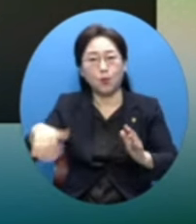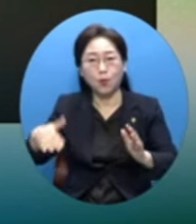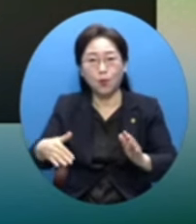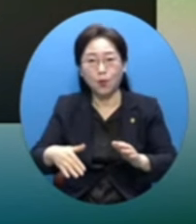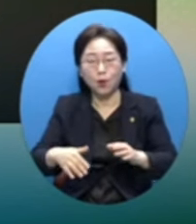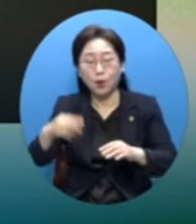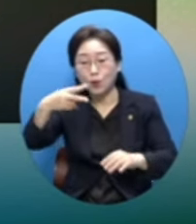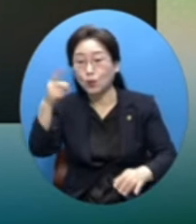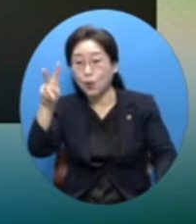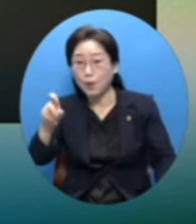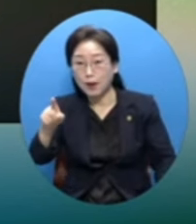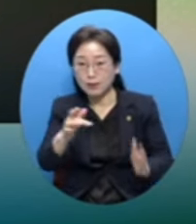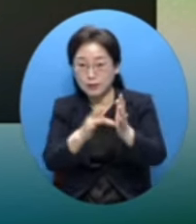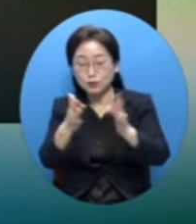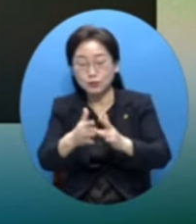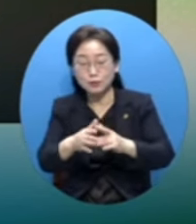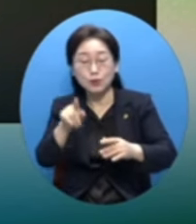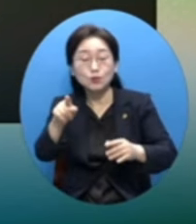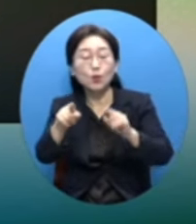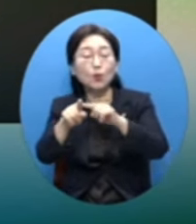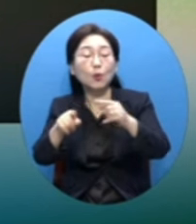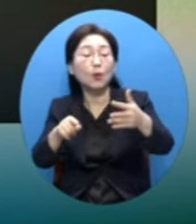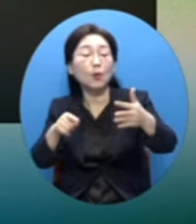있습니다. 이